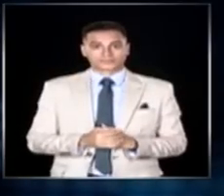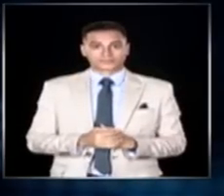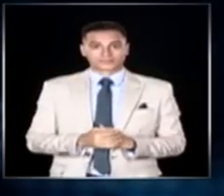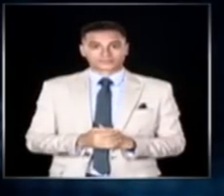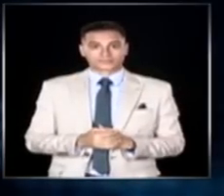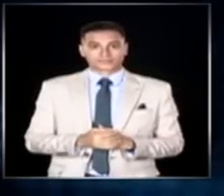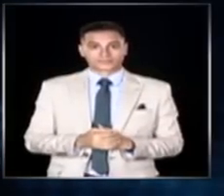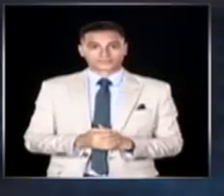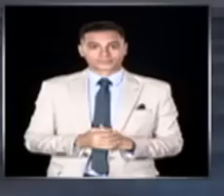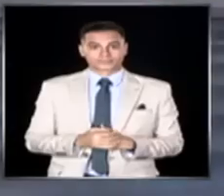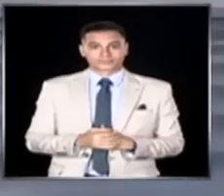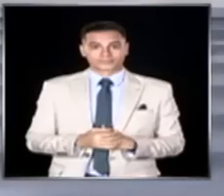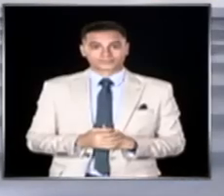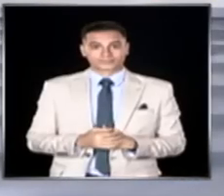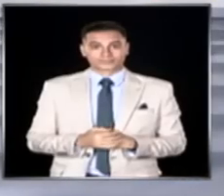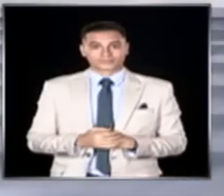مصر.